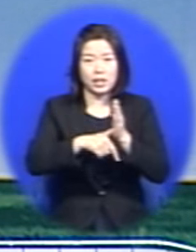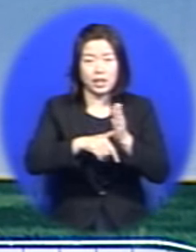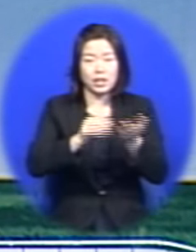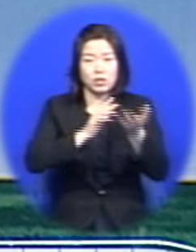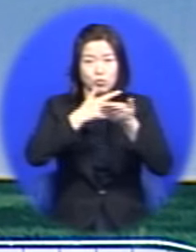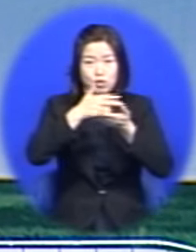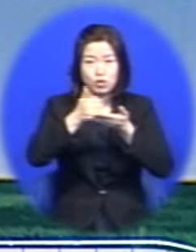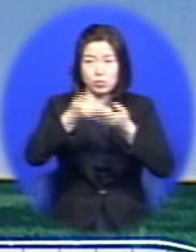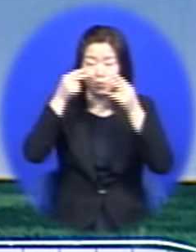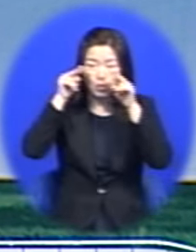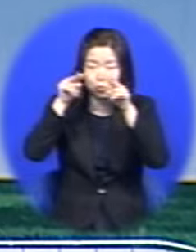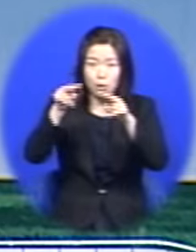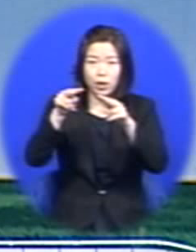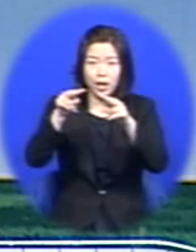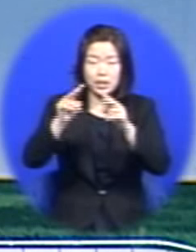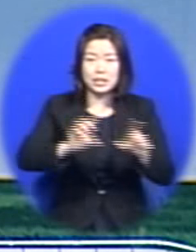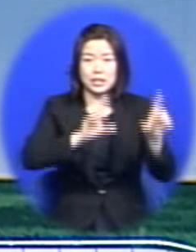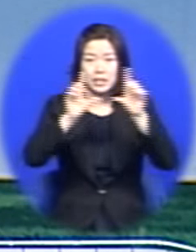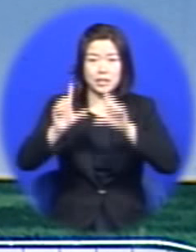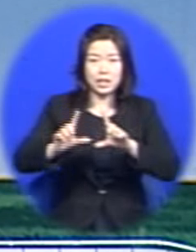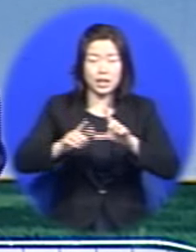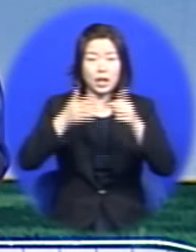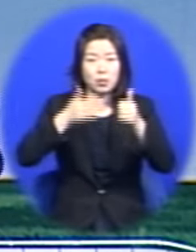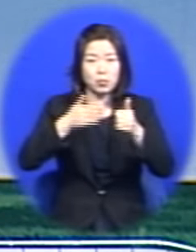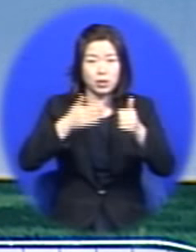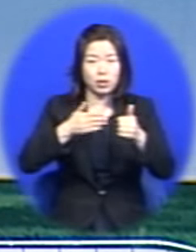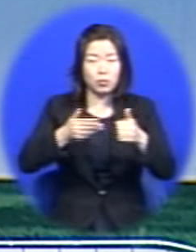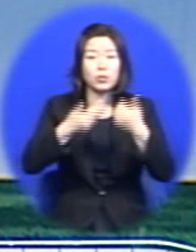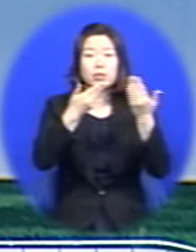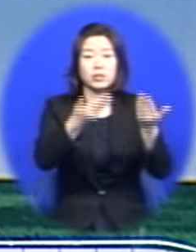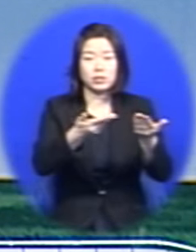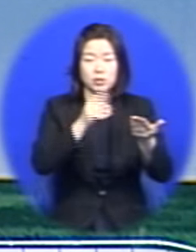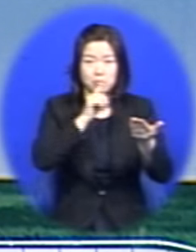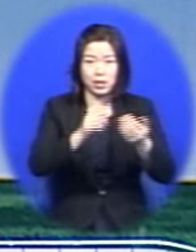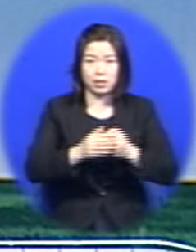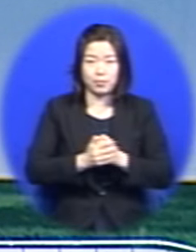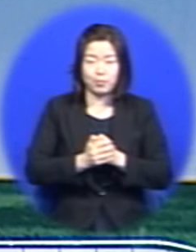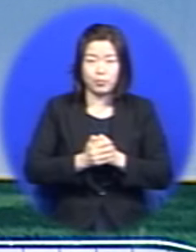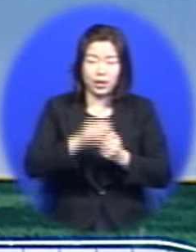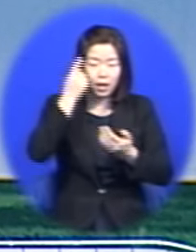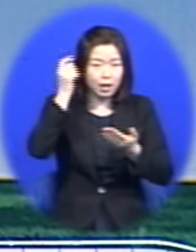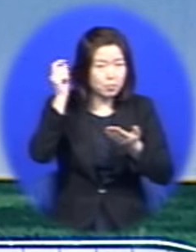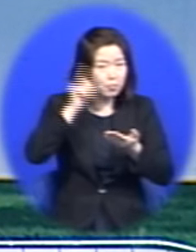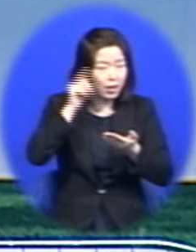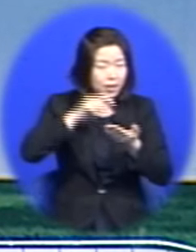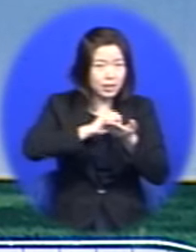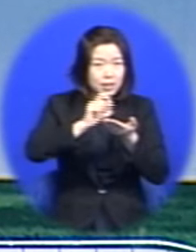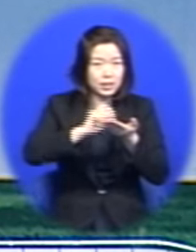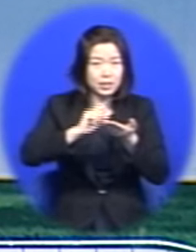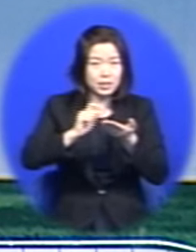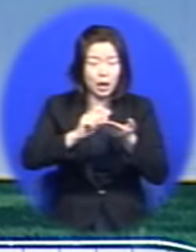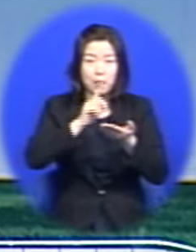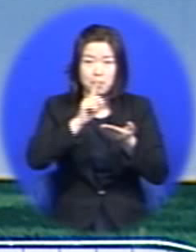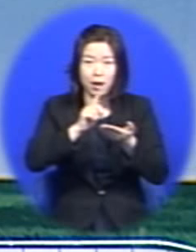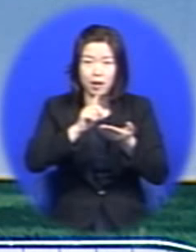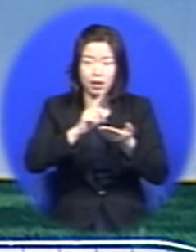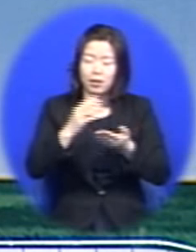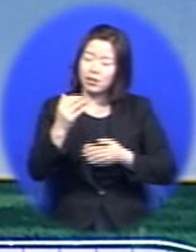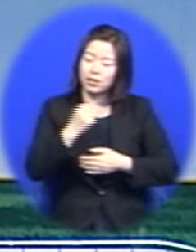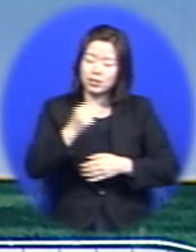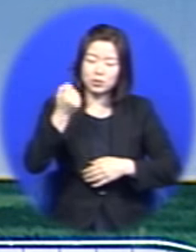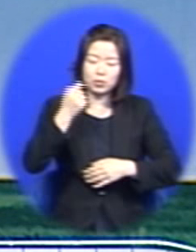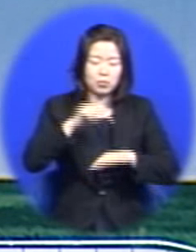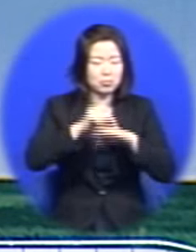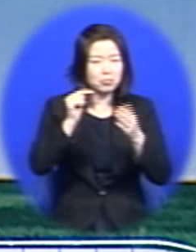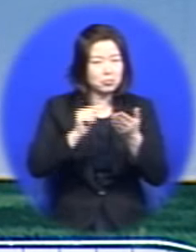삶을 지켜가 보시라고 그렇게 권해드렸어요. 일기를 쓰라고 그러니까 별로 영 마음이 안